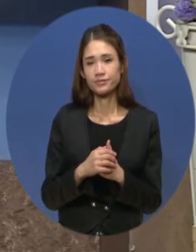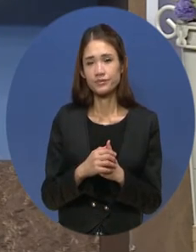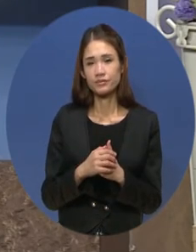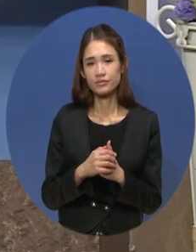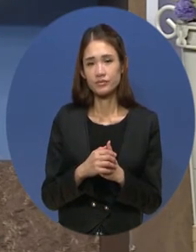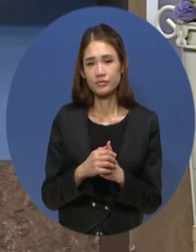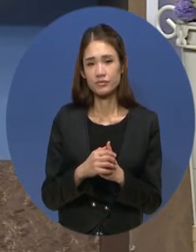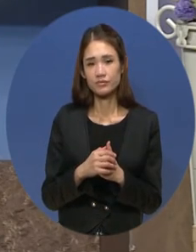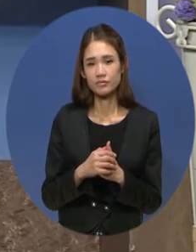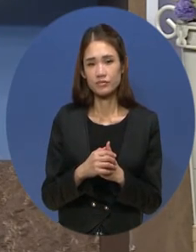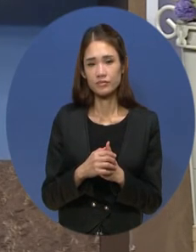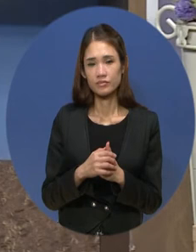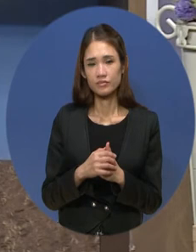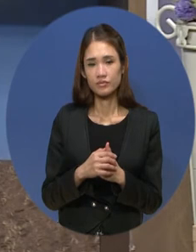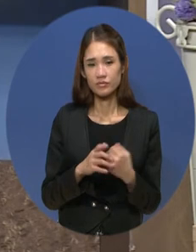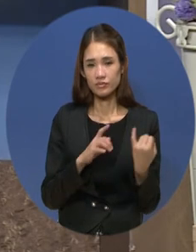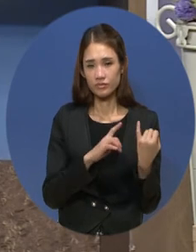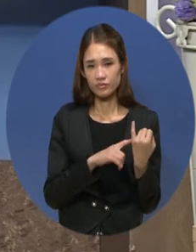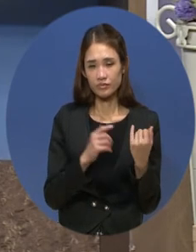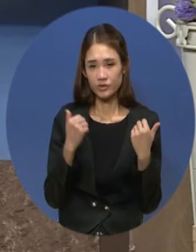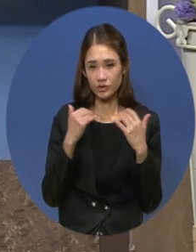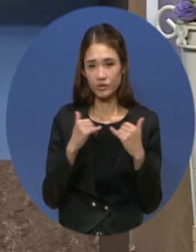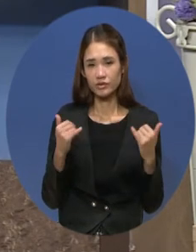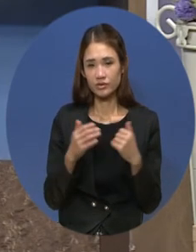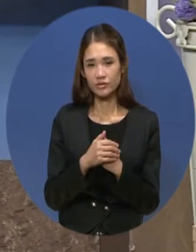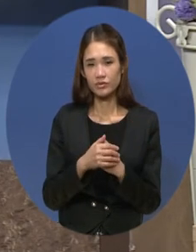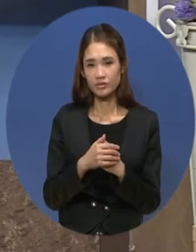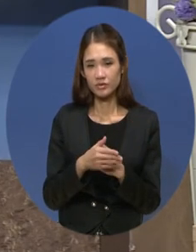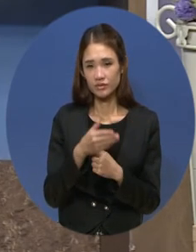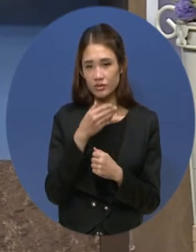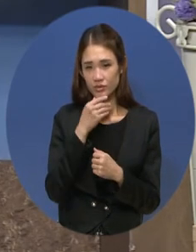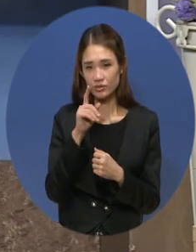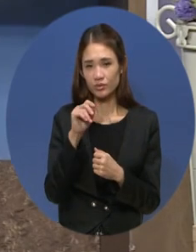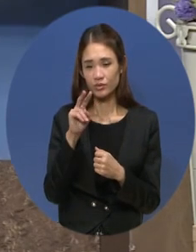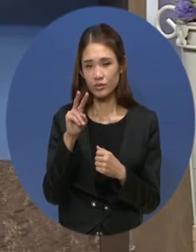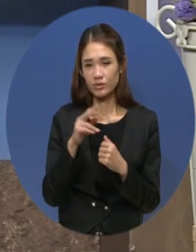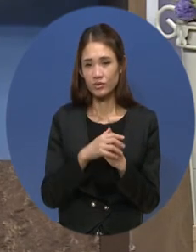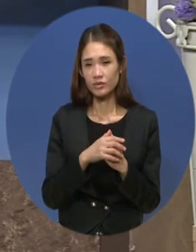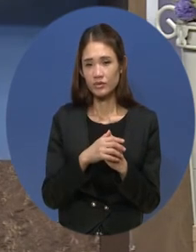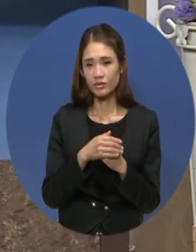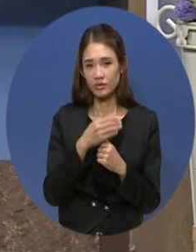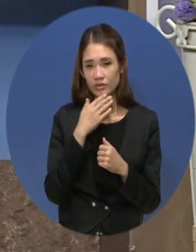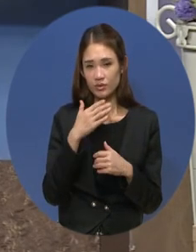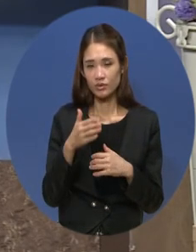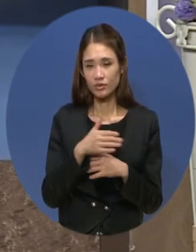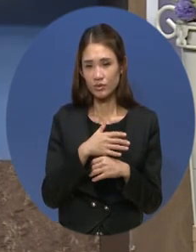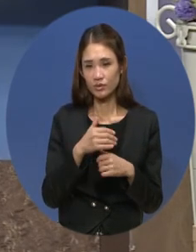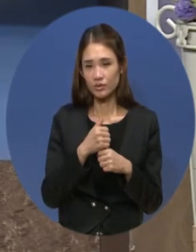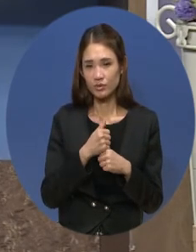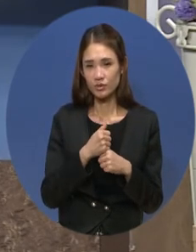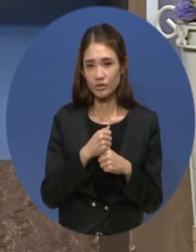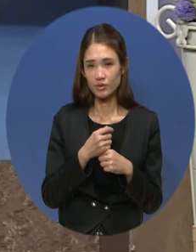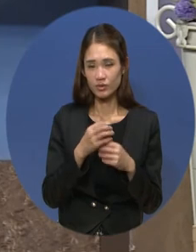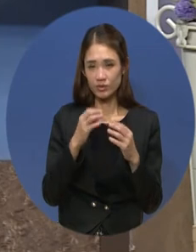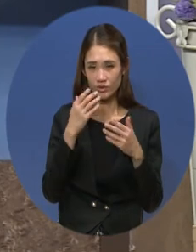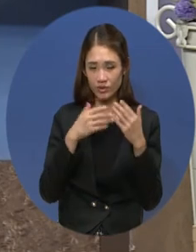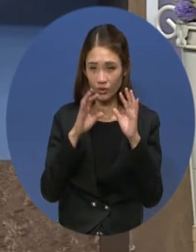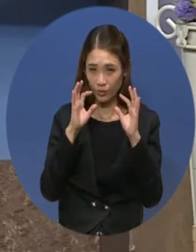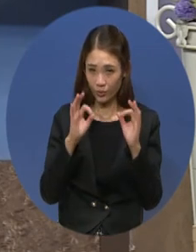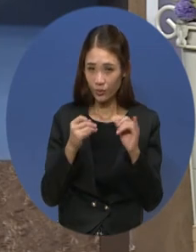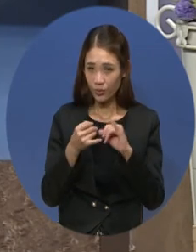그 학생이 지금은 서민이 시 겠지만 그렇죠 생리시 겠지만 저희 복지 tv 해군 안